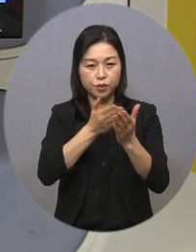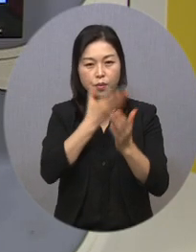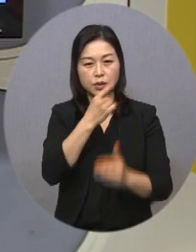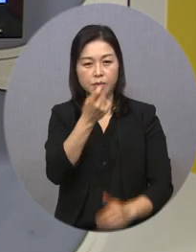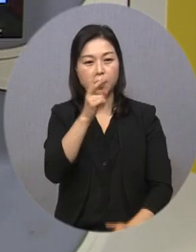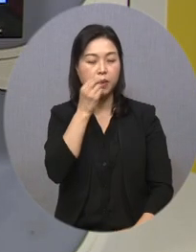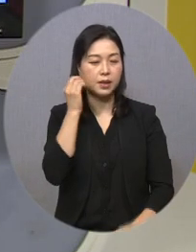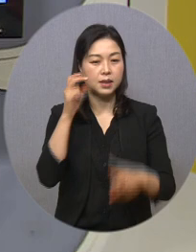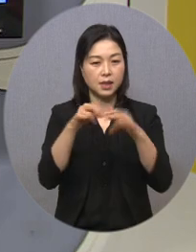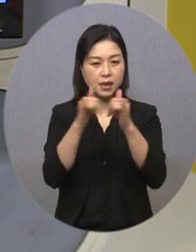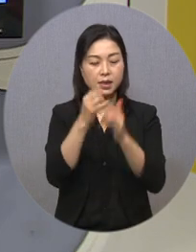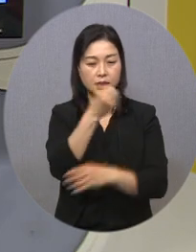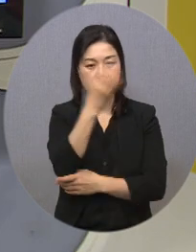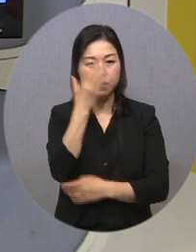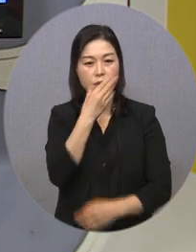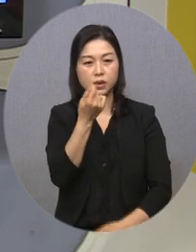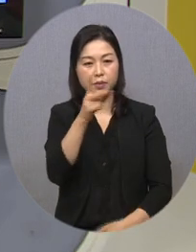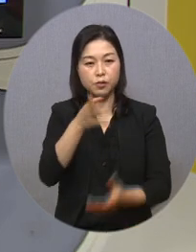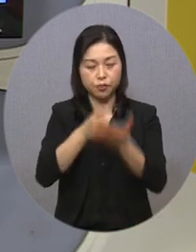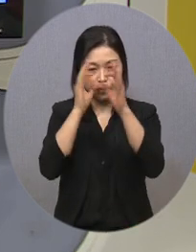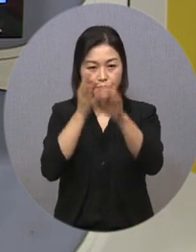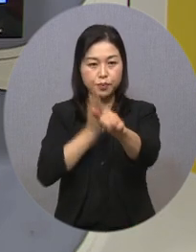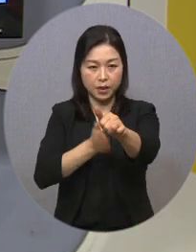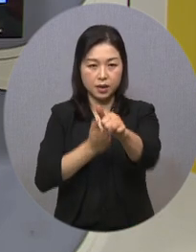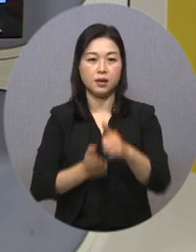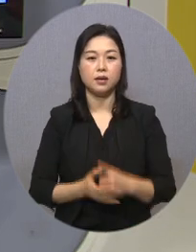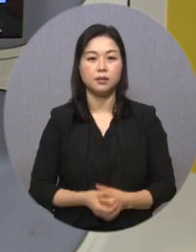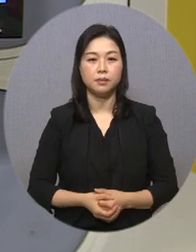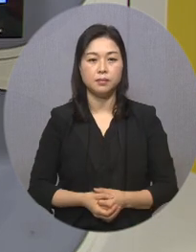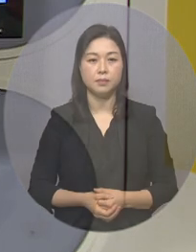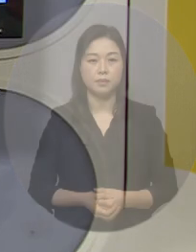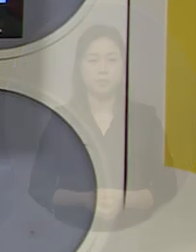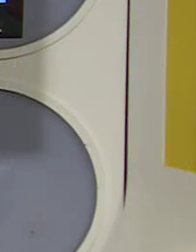자세한 사항은 웰페어뉴스 홈페이지와 장애인신문, 복지TV 뉴스를 통해 확인할 수 있습니다.